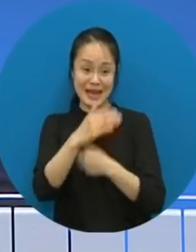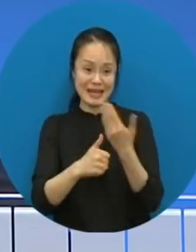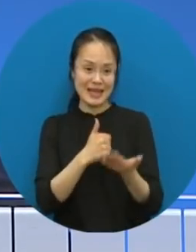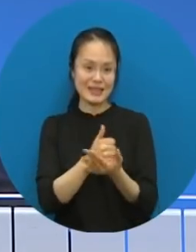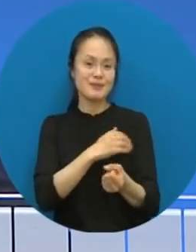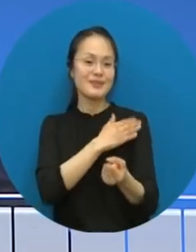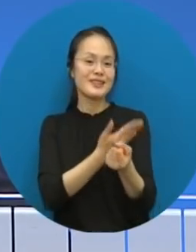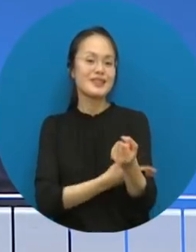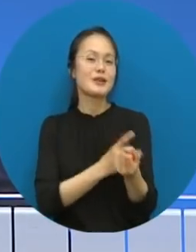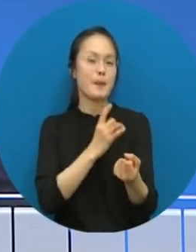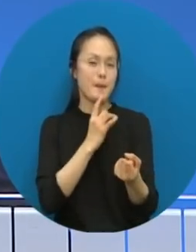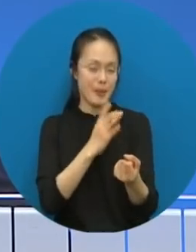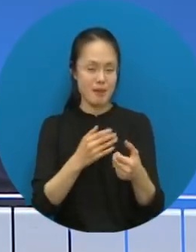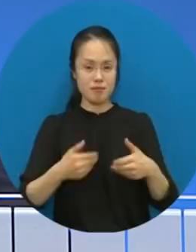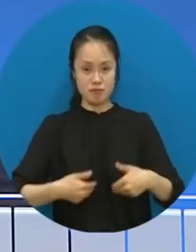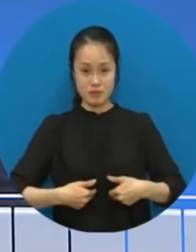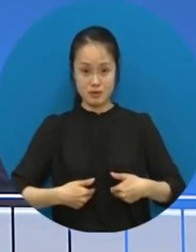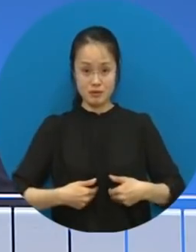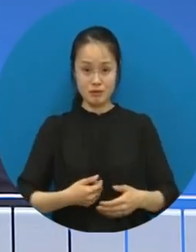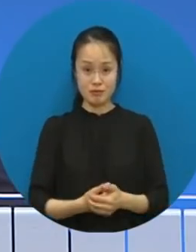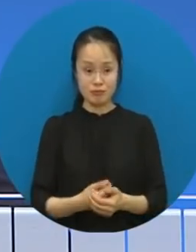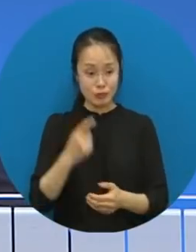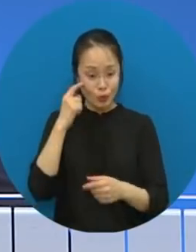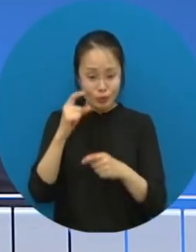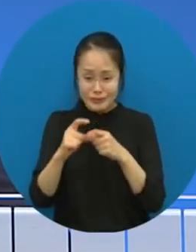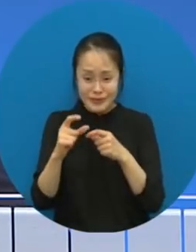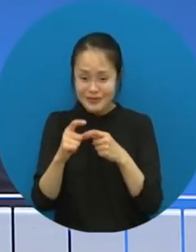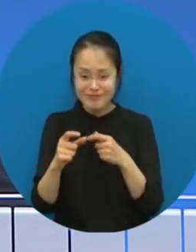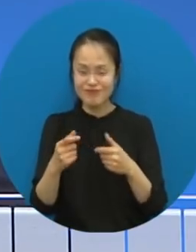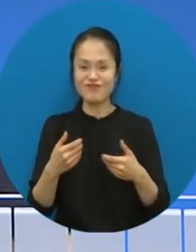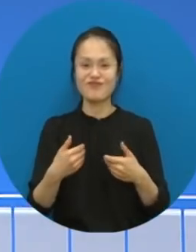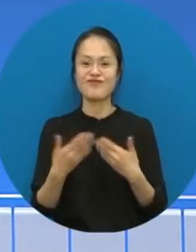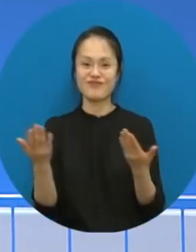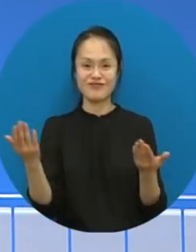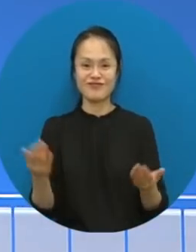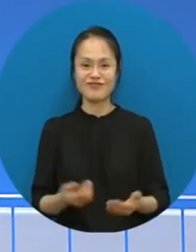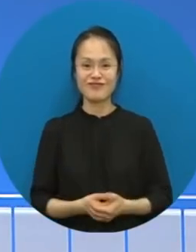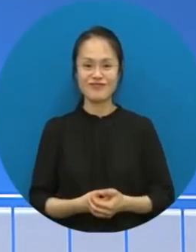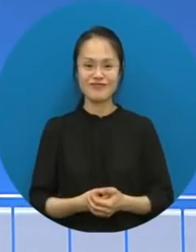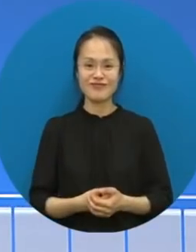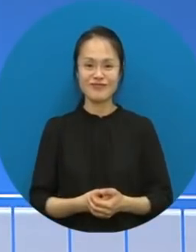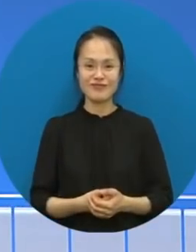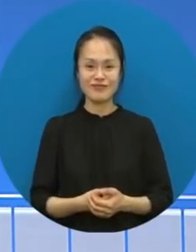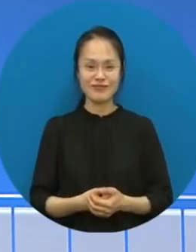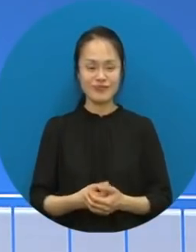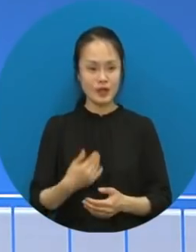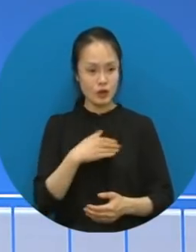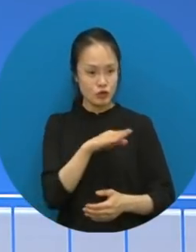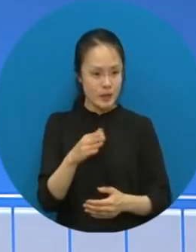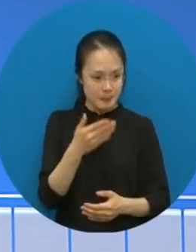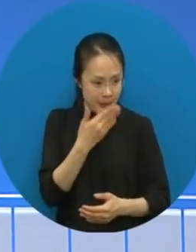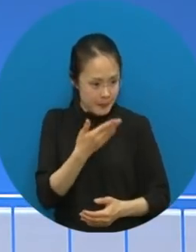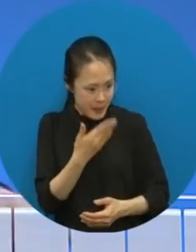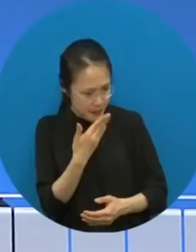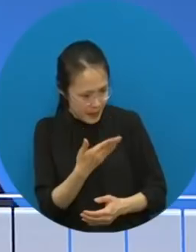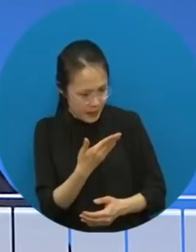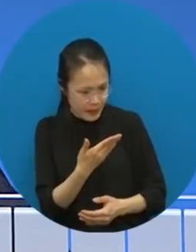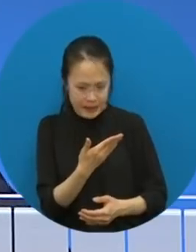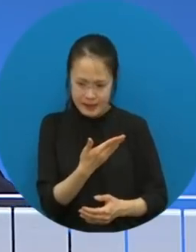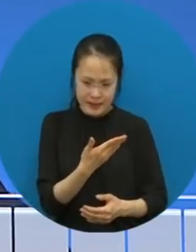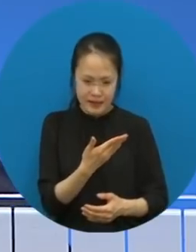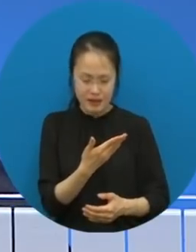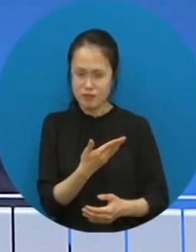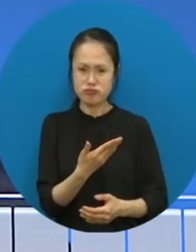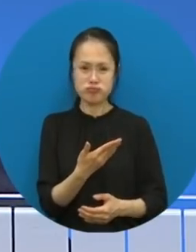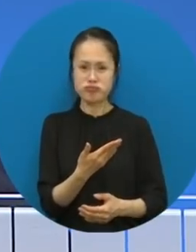쉬워졌죠? 이제 고민할 필요가 없어졌습니다. 우리가 할 수 있을까? 빨리 얘기해 줄 수